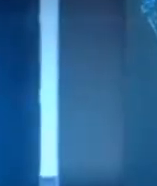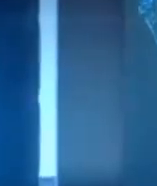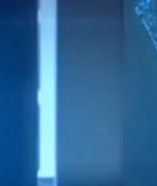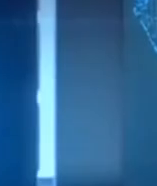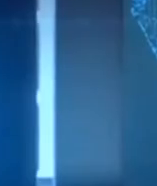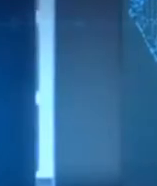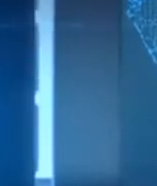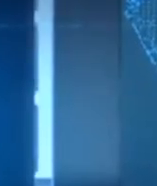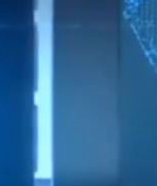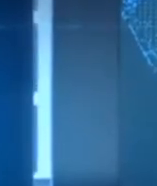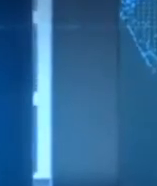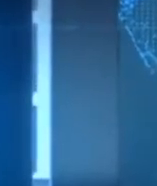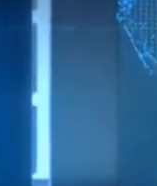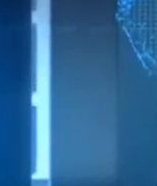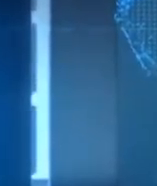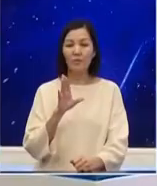телеарнасы.